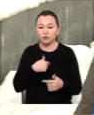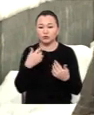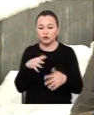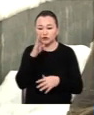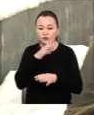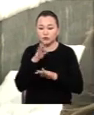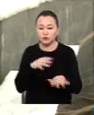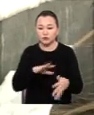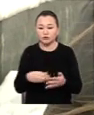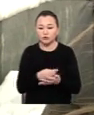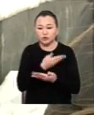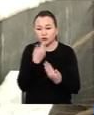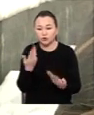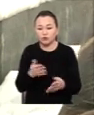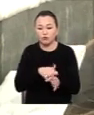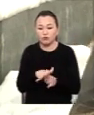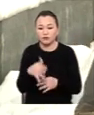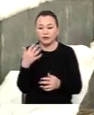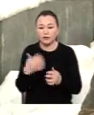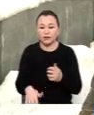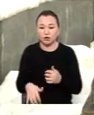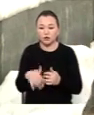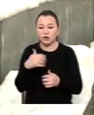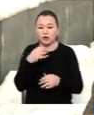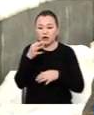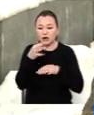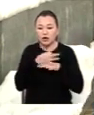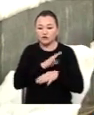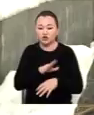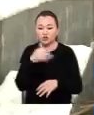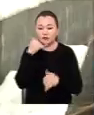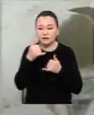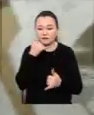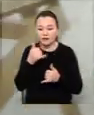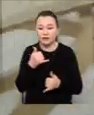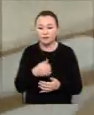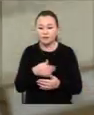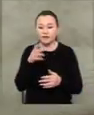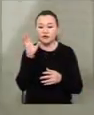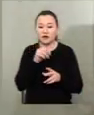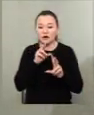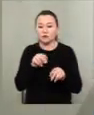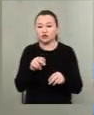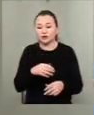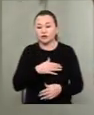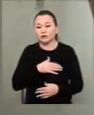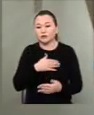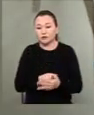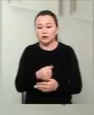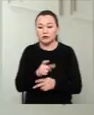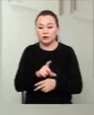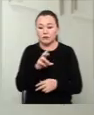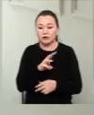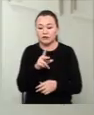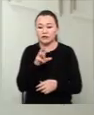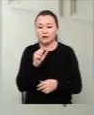4 месяца, его до сих пор нету. Он полностью игнорирует нас, не отвечает на звонки. Сыта обещаниями и алматинка Мольдер Таткеева.